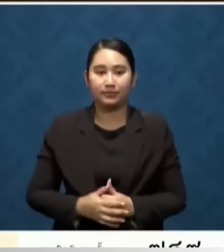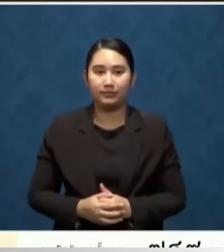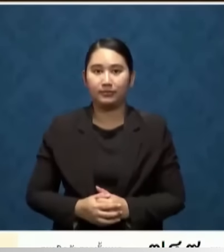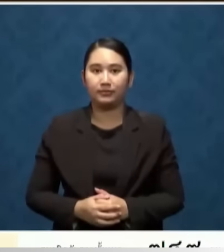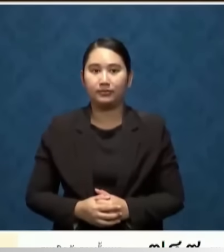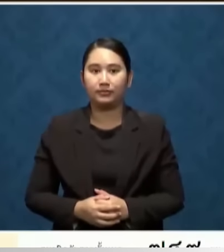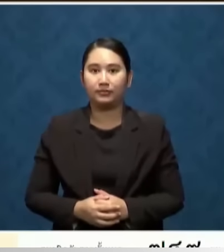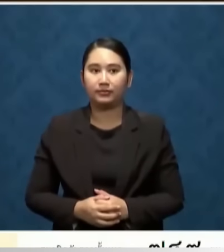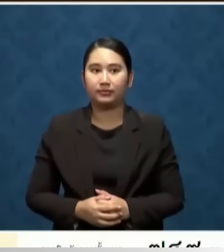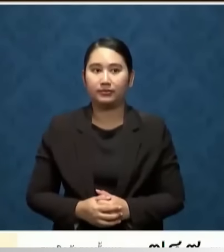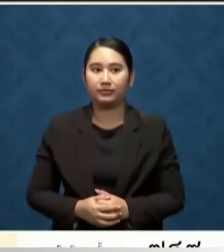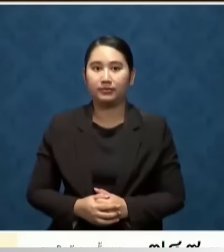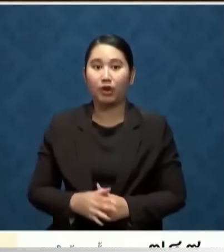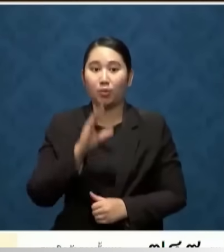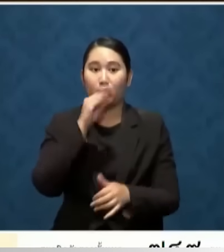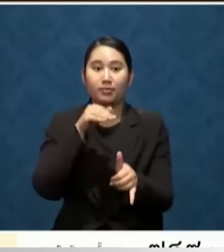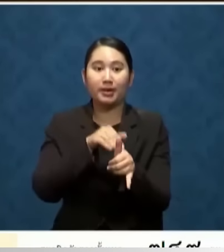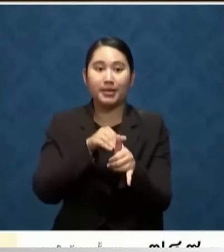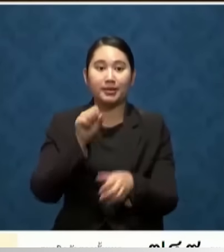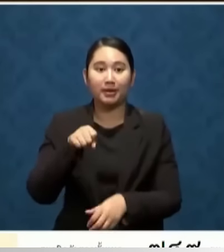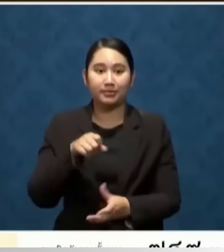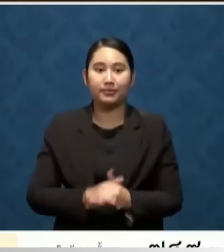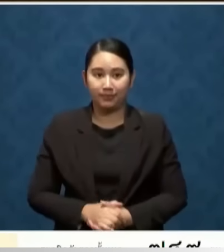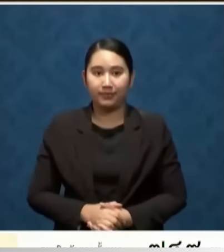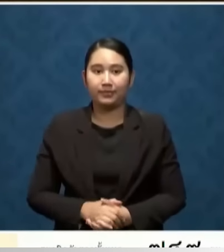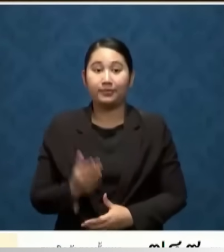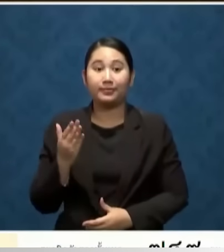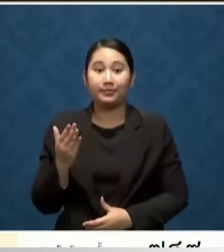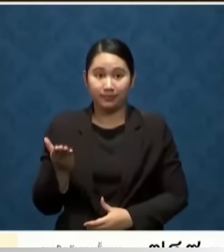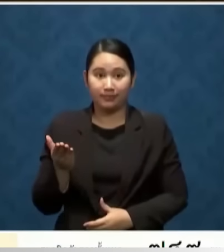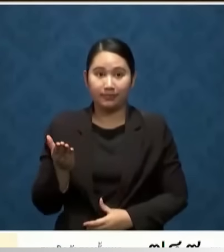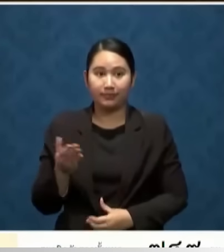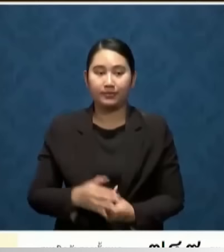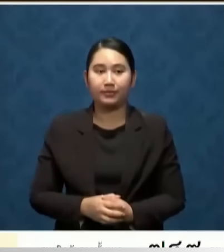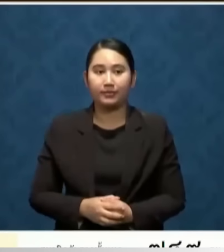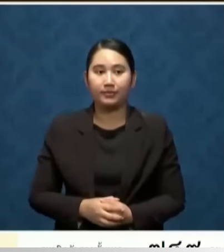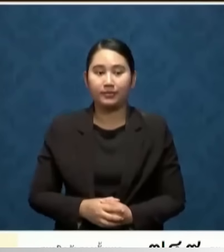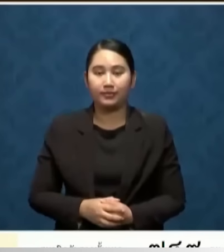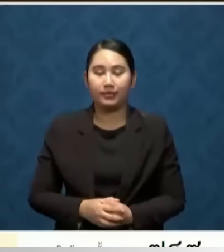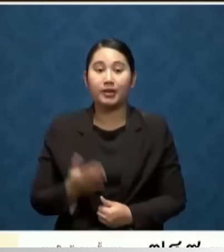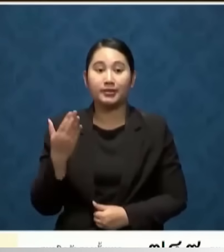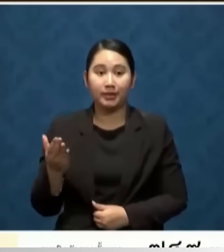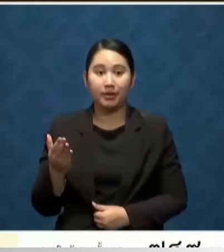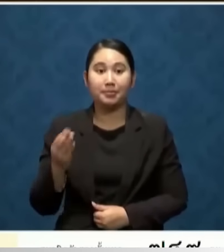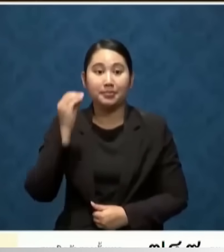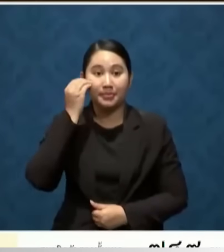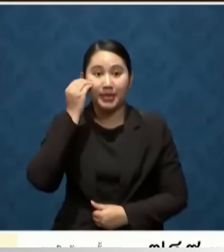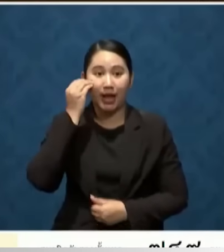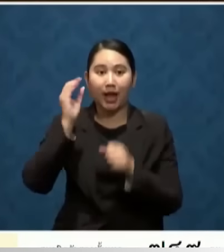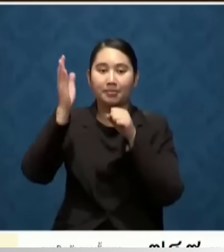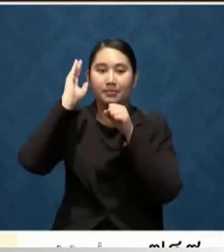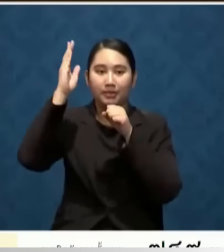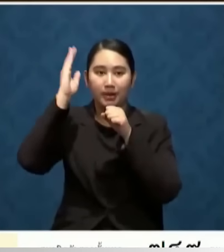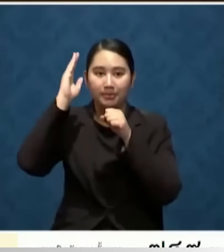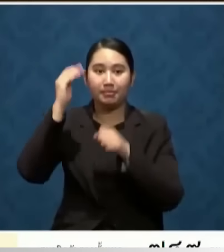ขอพูดในสิ่งที่พัดผิงใช่ไหมครับ คร ับก็อนุญาตให้คุณพิชาได้ชี้แจงในสิ่งที่พั